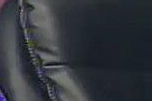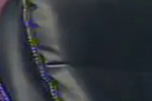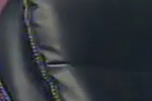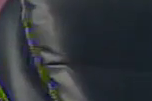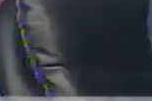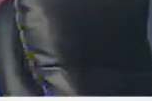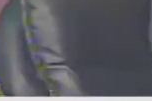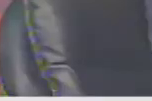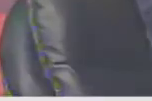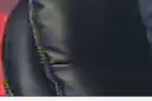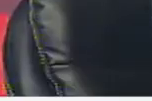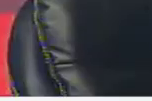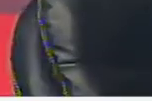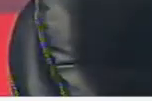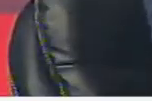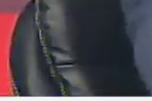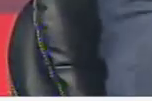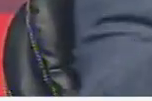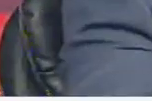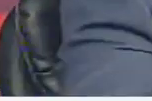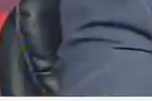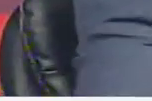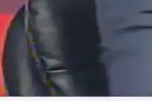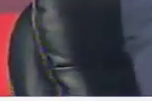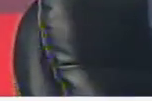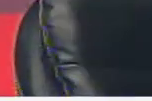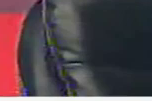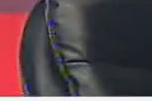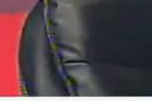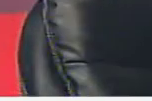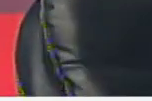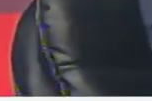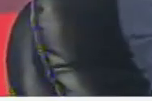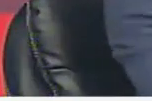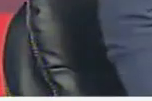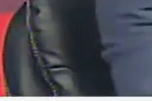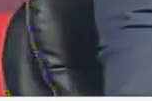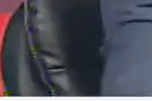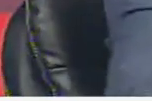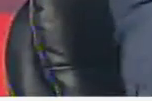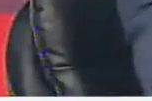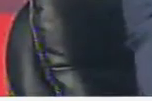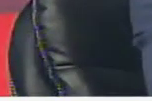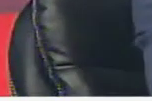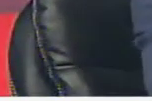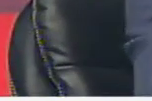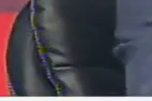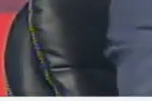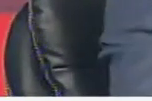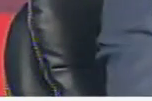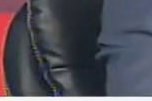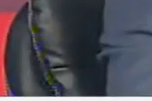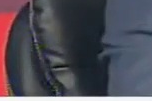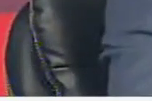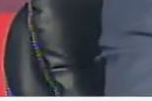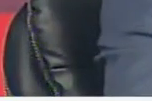la. Kisha hii data ambayo wanasema imetoka wapi, na tutajuaje kama ni ile ya kweli? Kuhusiana na data